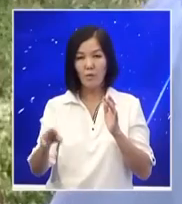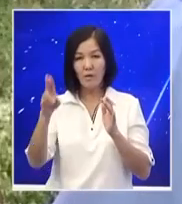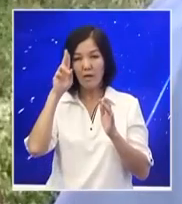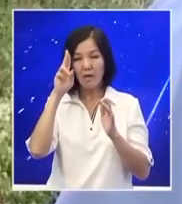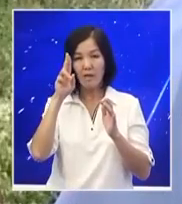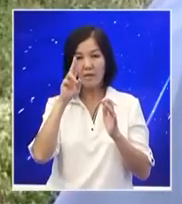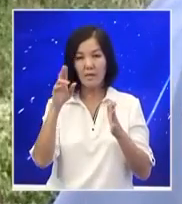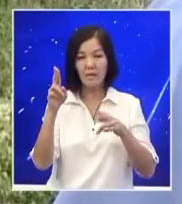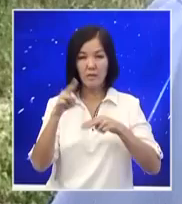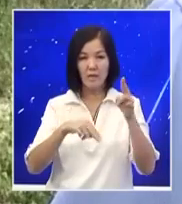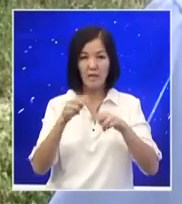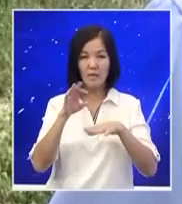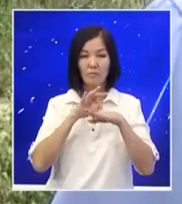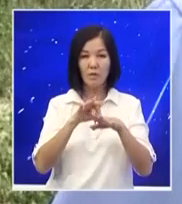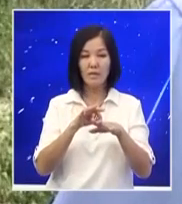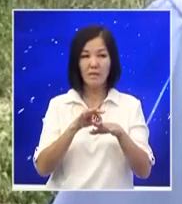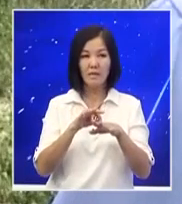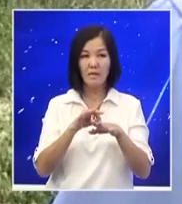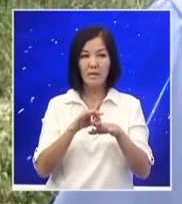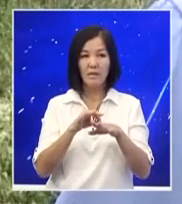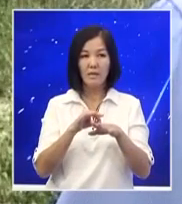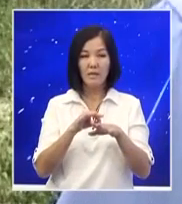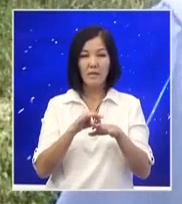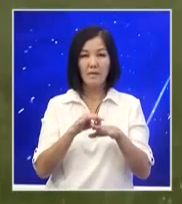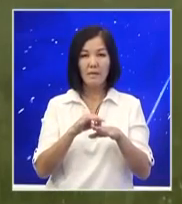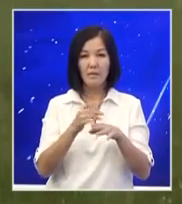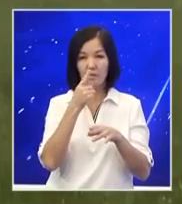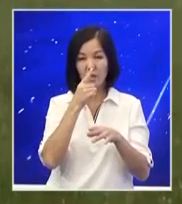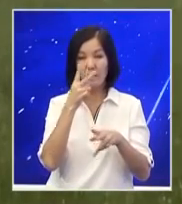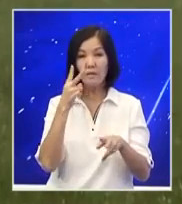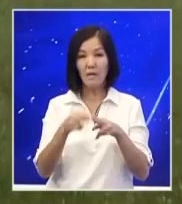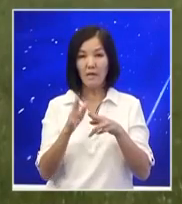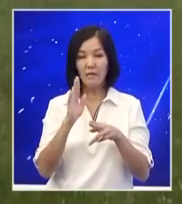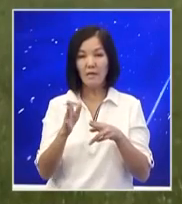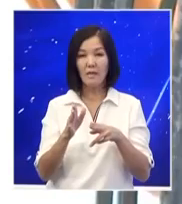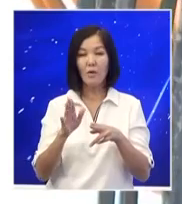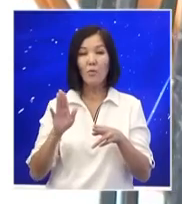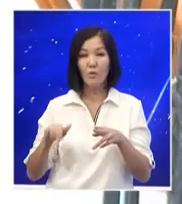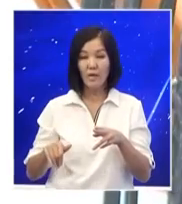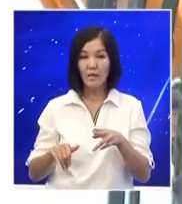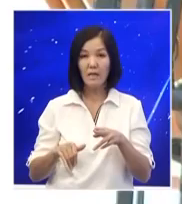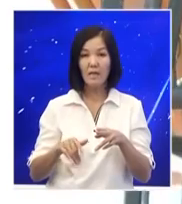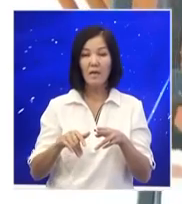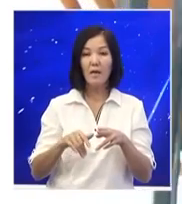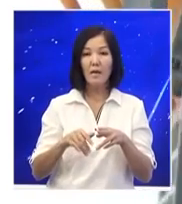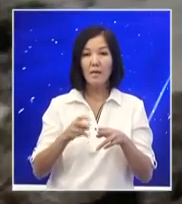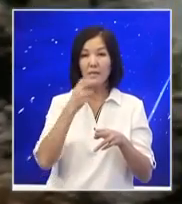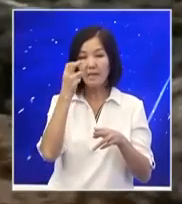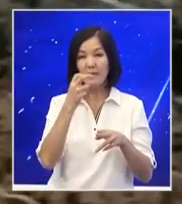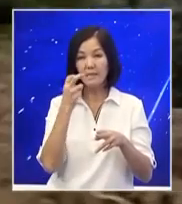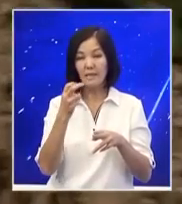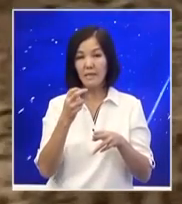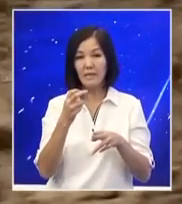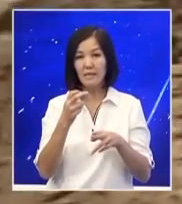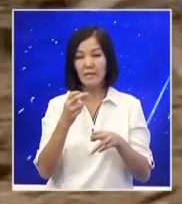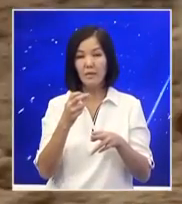салып отыр. Бұл жұмыстарды осы қараша айында бітіреміз. Әміне осы жұмыстардан кейін жаркенттіктердің қолқасын қапқан сасық